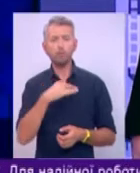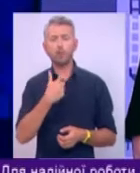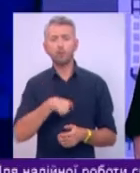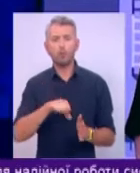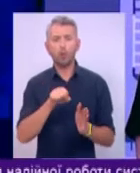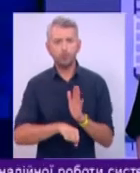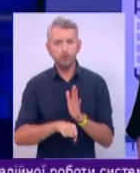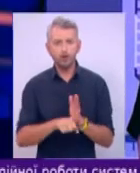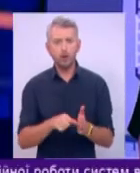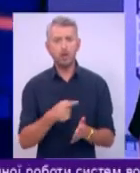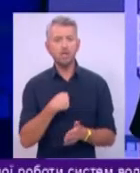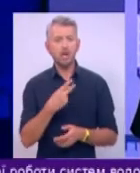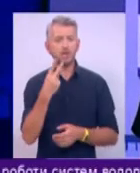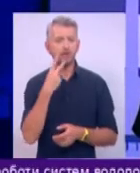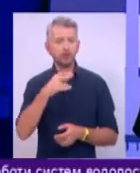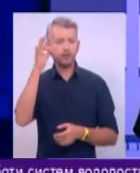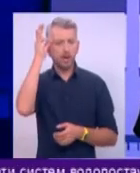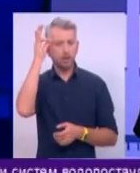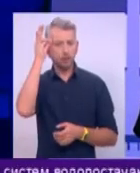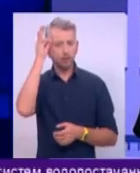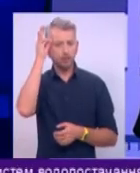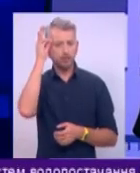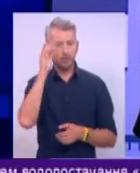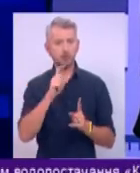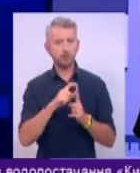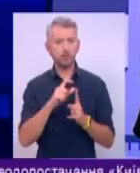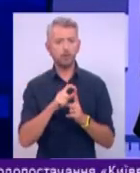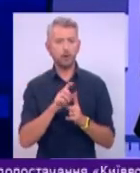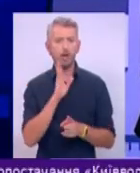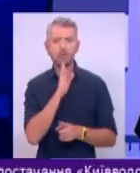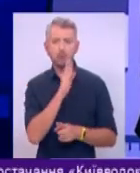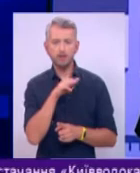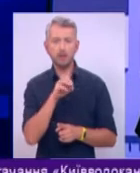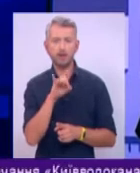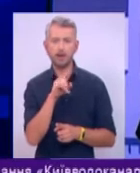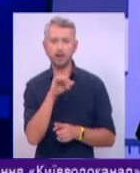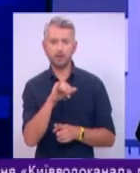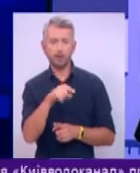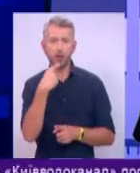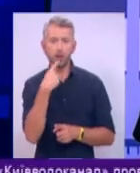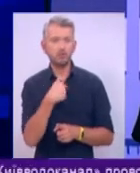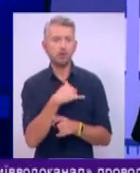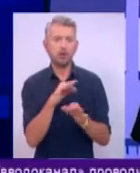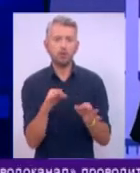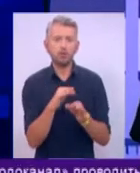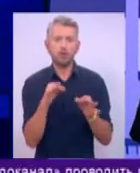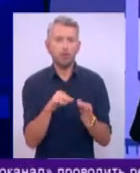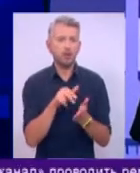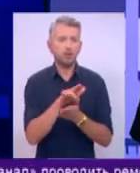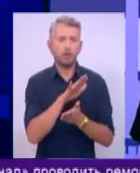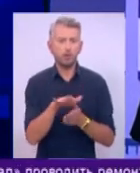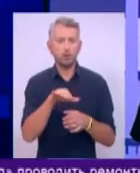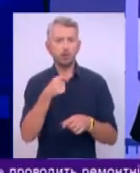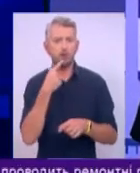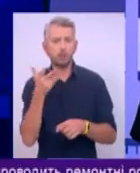самогубство, я завжди згадую слова матері Терези, яка казала, що я ніколи не піду на мітинг проти